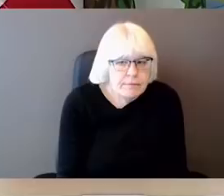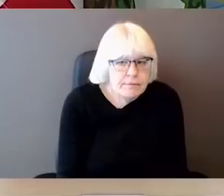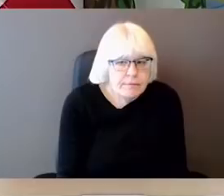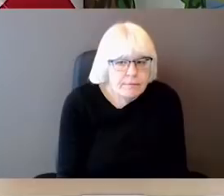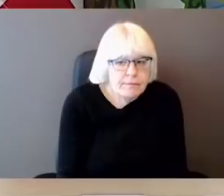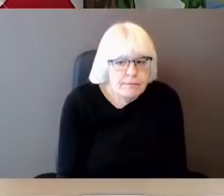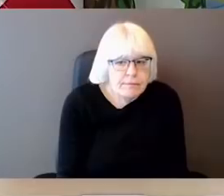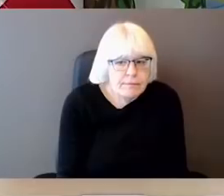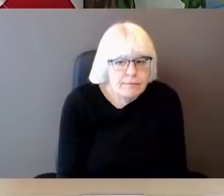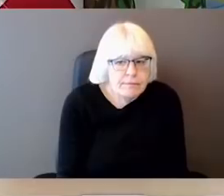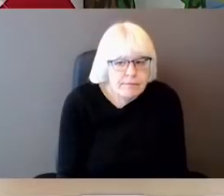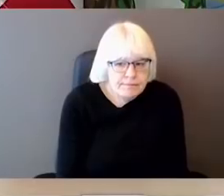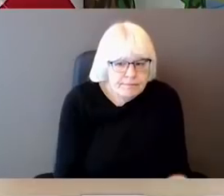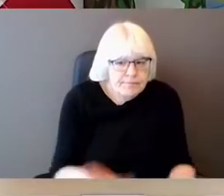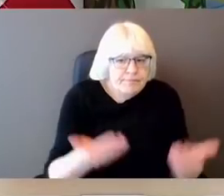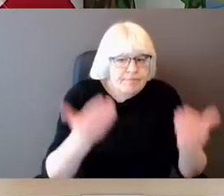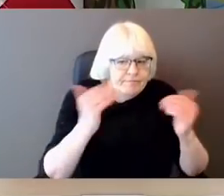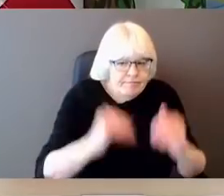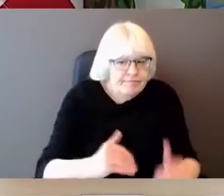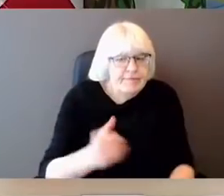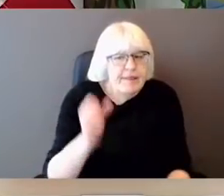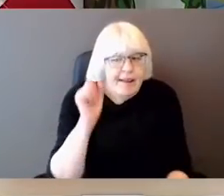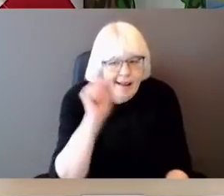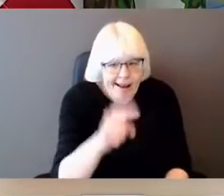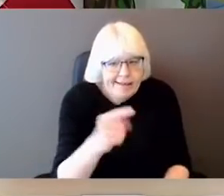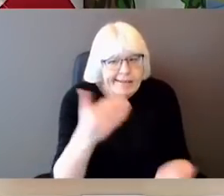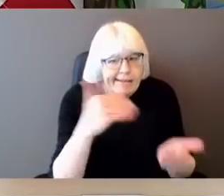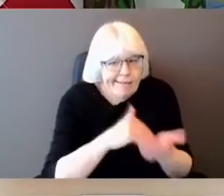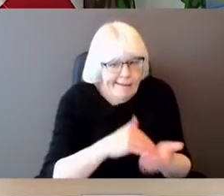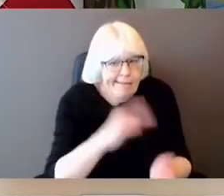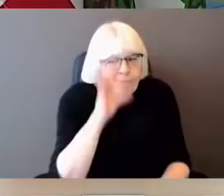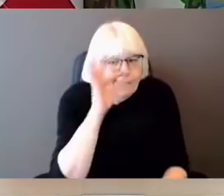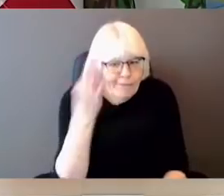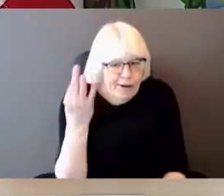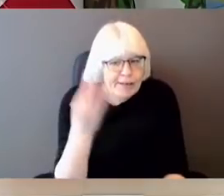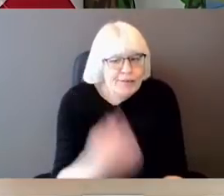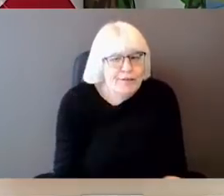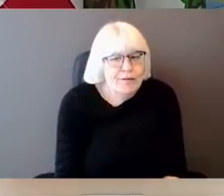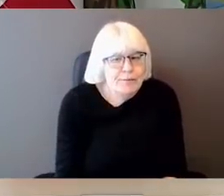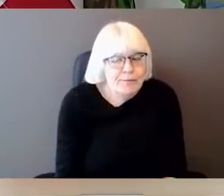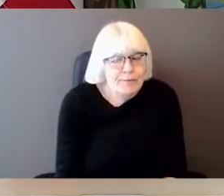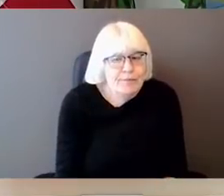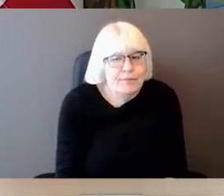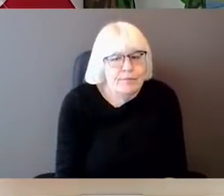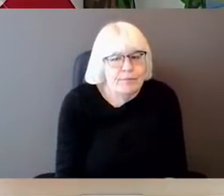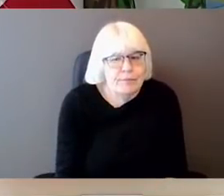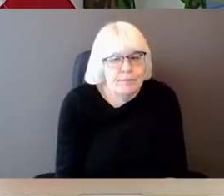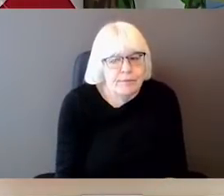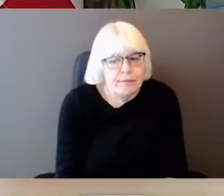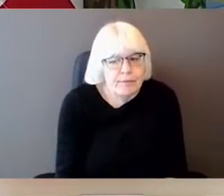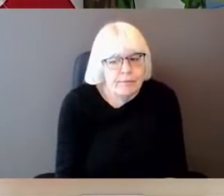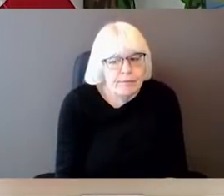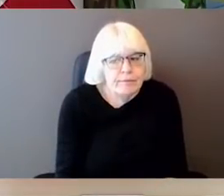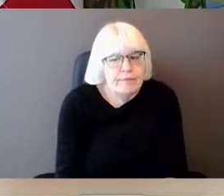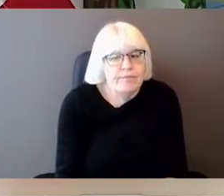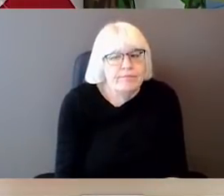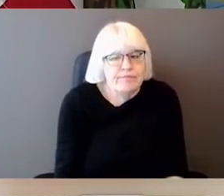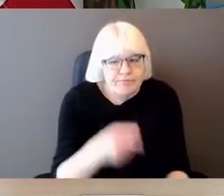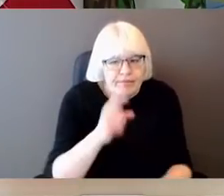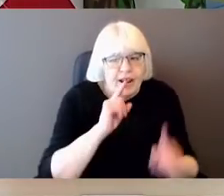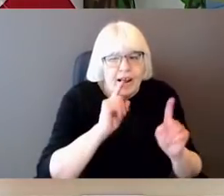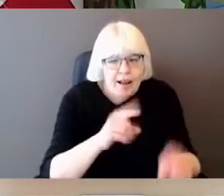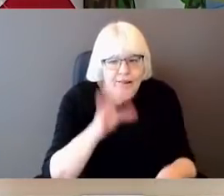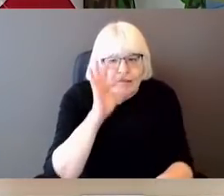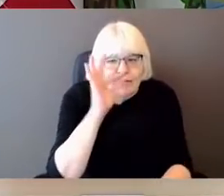plan vous pensez que vous allez les modifier ou vous espérez sincèrement qu'on n'y touchera pas? J'espère qu'on ne va pas les toucher, mais je